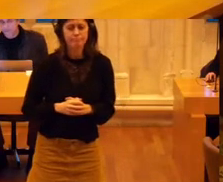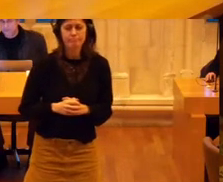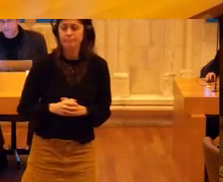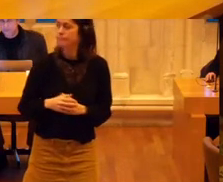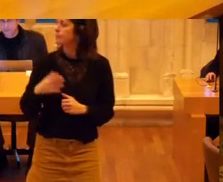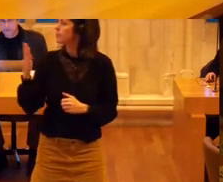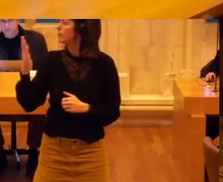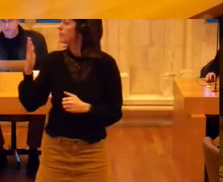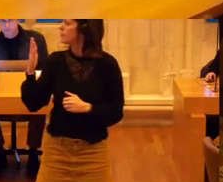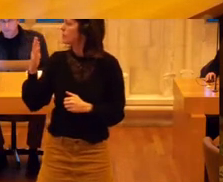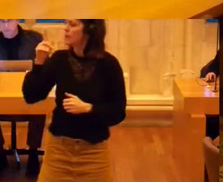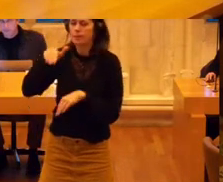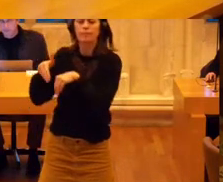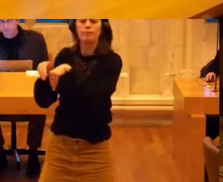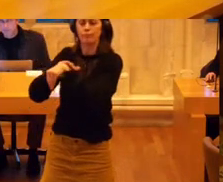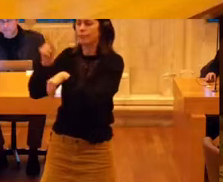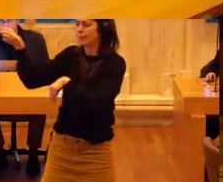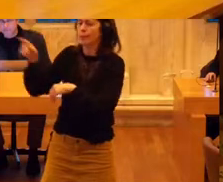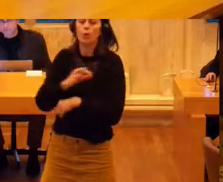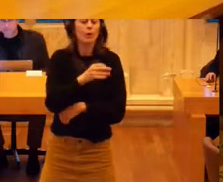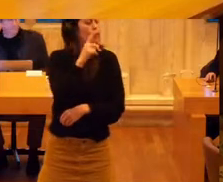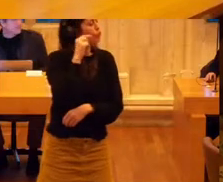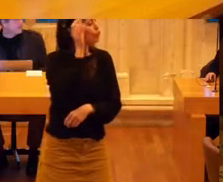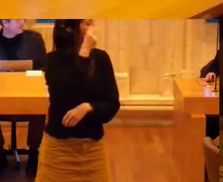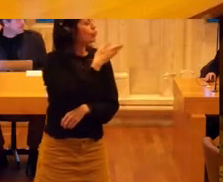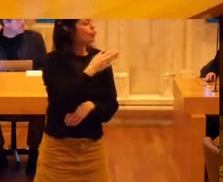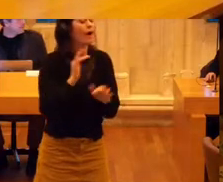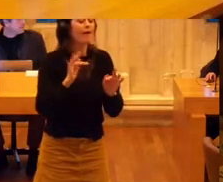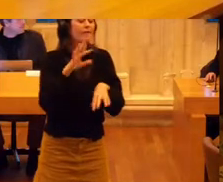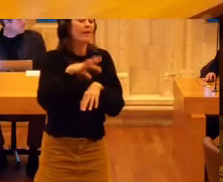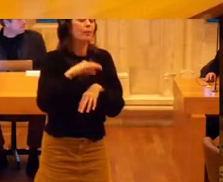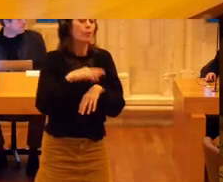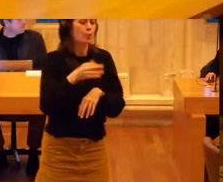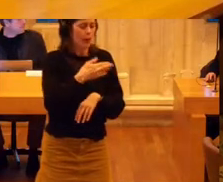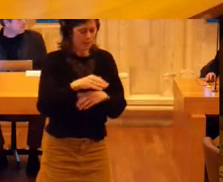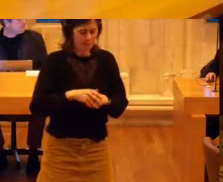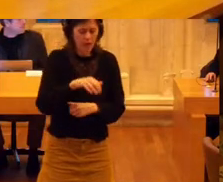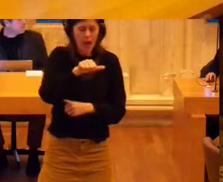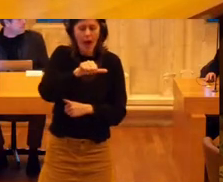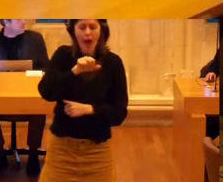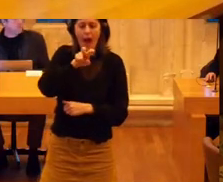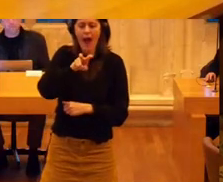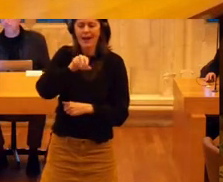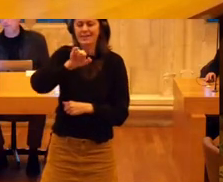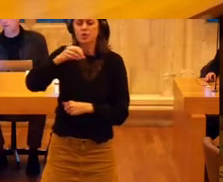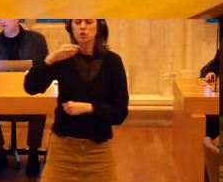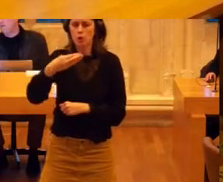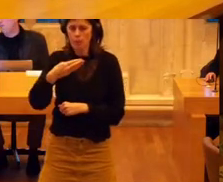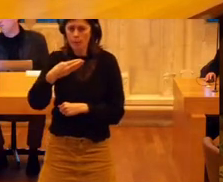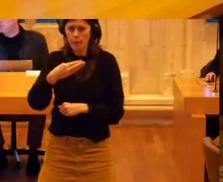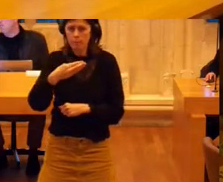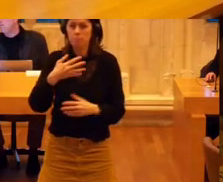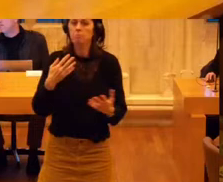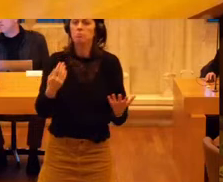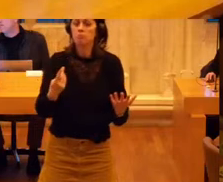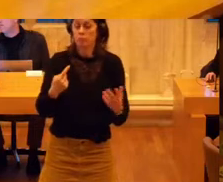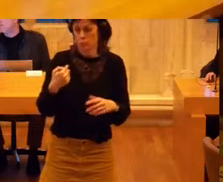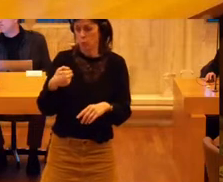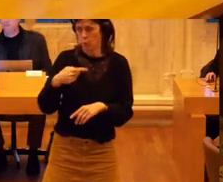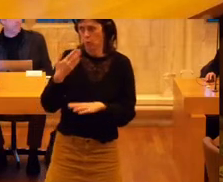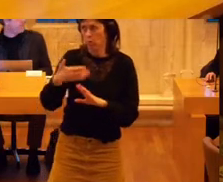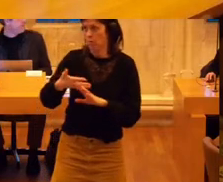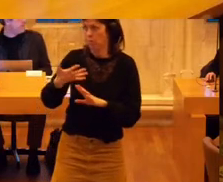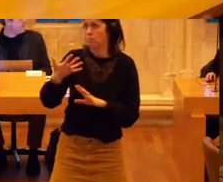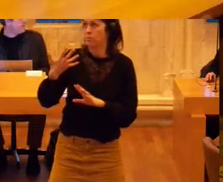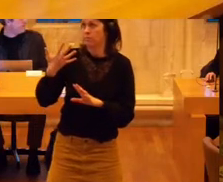Oui, monsieur Lecoutour, concernant la mutuelle, un axiome auquel nous avions fait un appel à projet